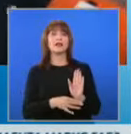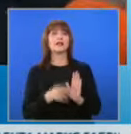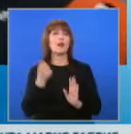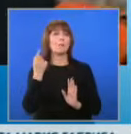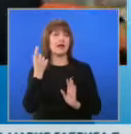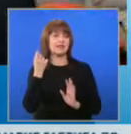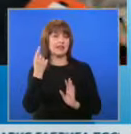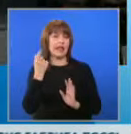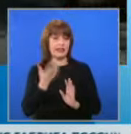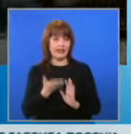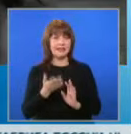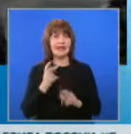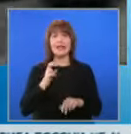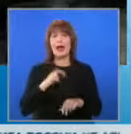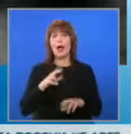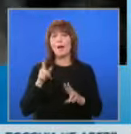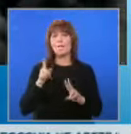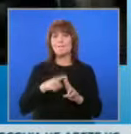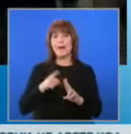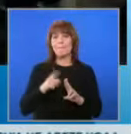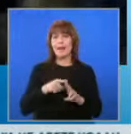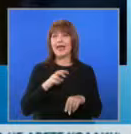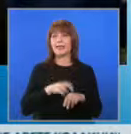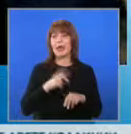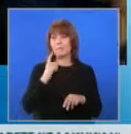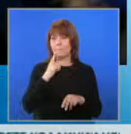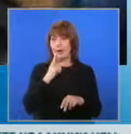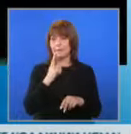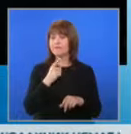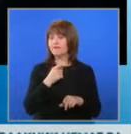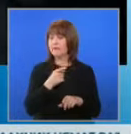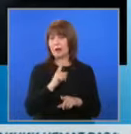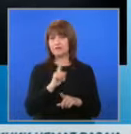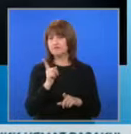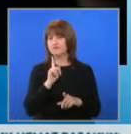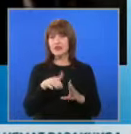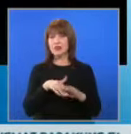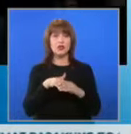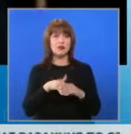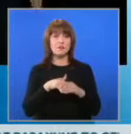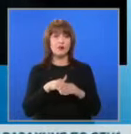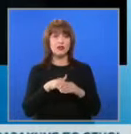на ППДБ и коментираха, че за момента не са запознати